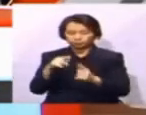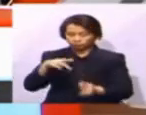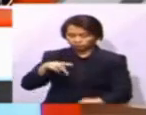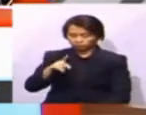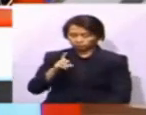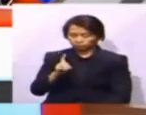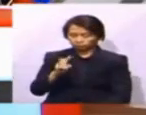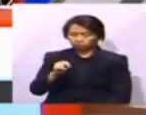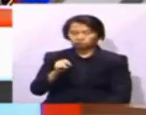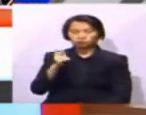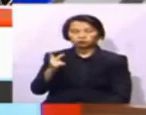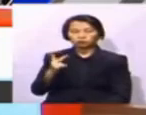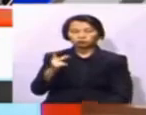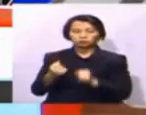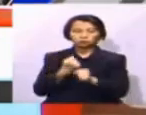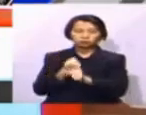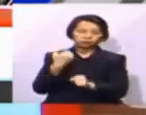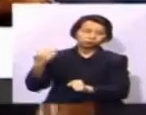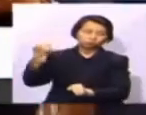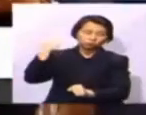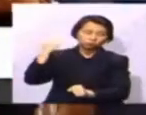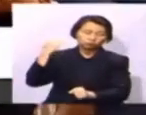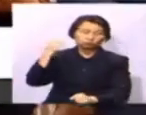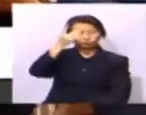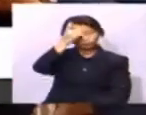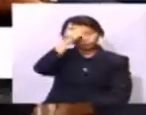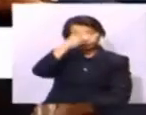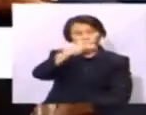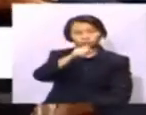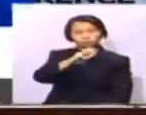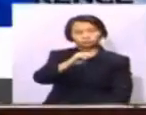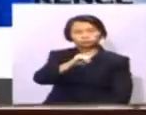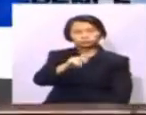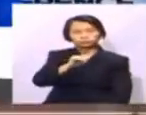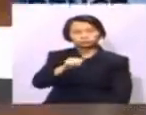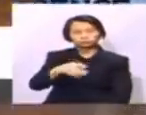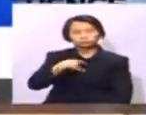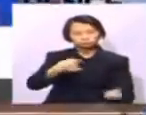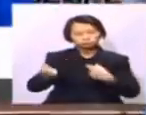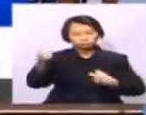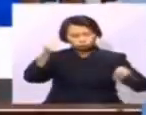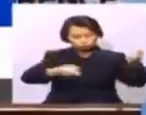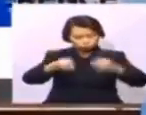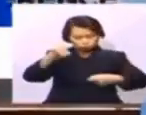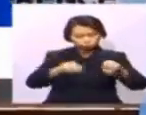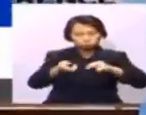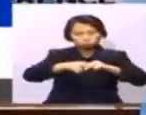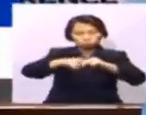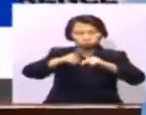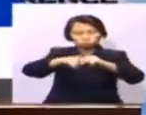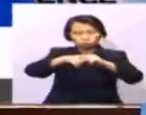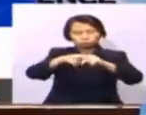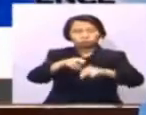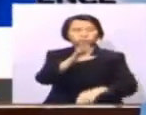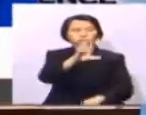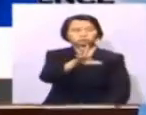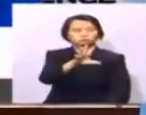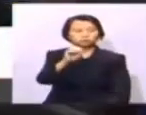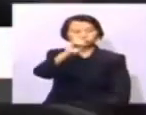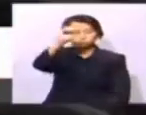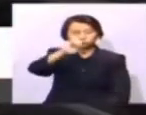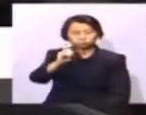KDNK negara tahun lalu. Ya, ujar Datuk Seri Hamzah, pihaknya menjangkakan sumbangan industri tersebut akan meningkat sebanyak